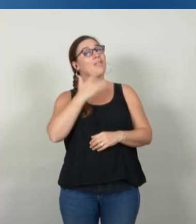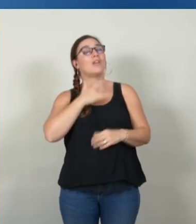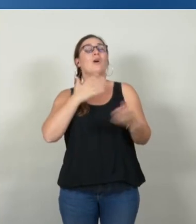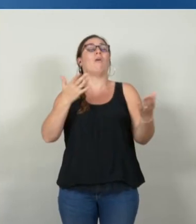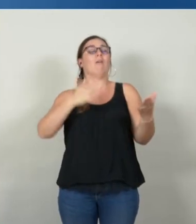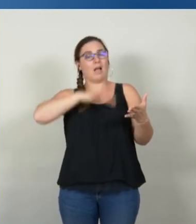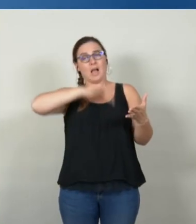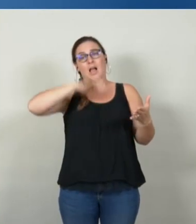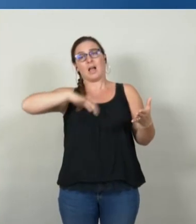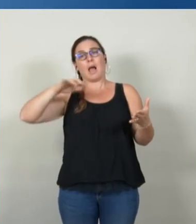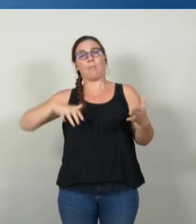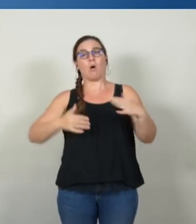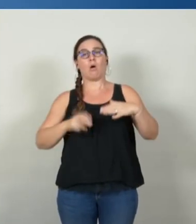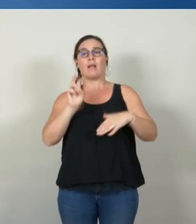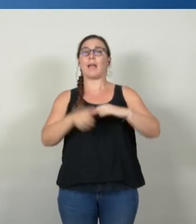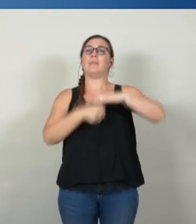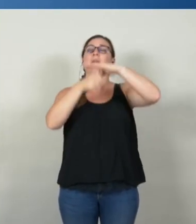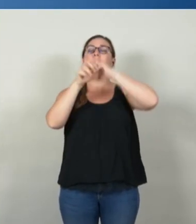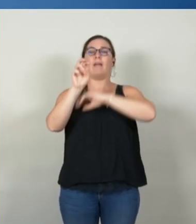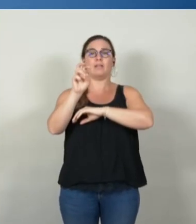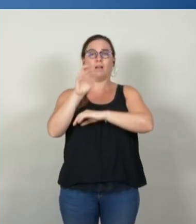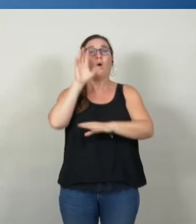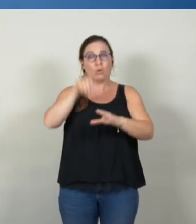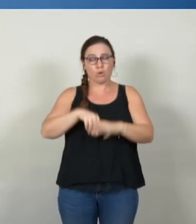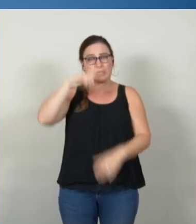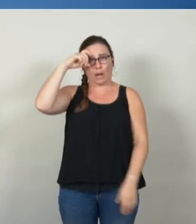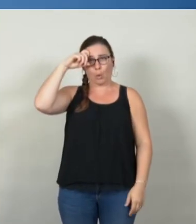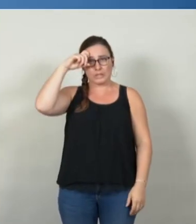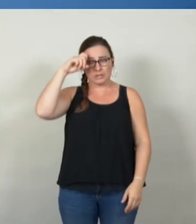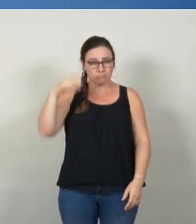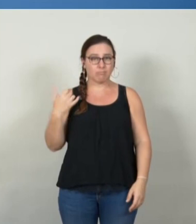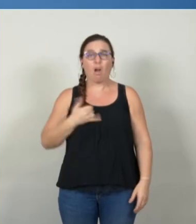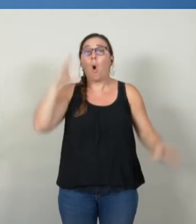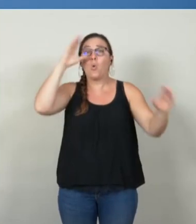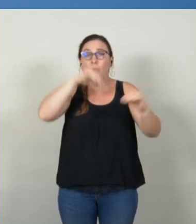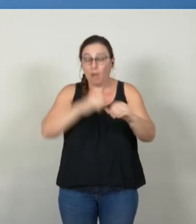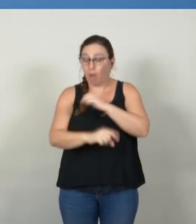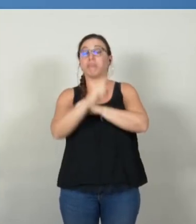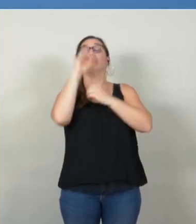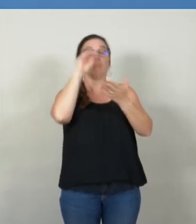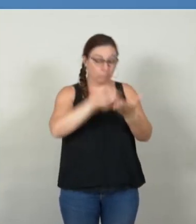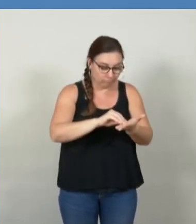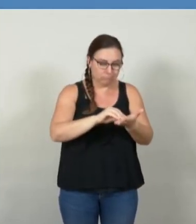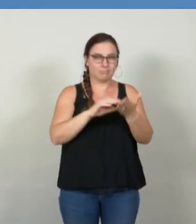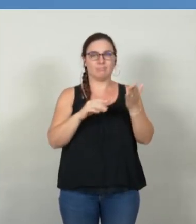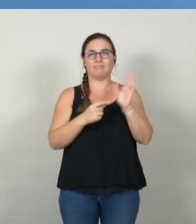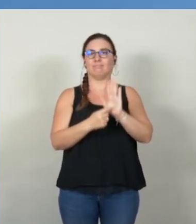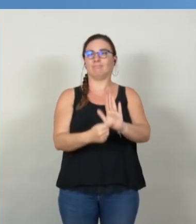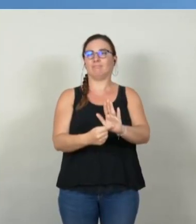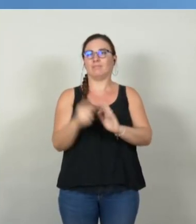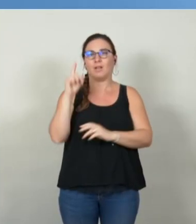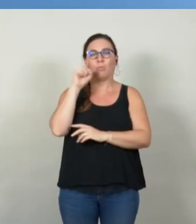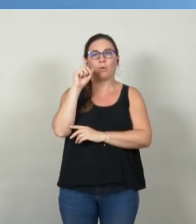dans le rapport capital verte on trouve Nicolas Sarkozy on l'avait oublié et il réapparaît là parce